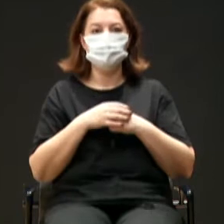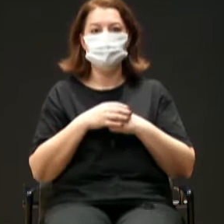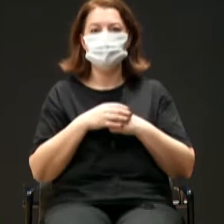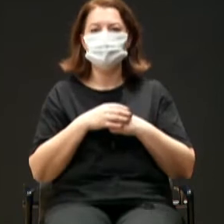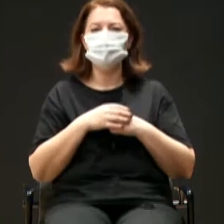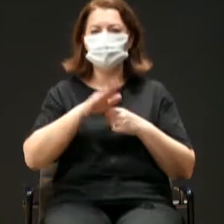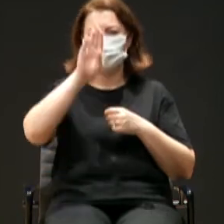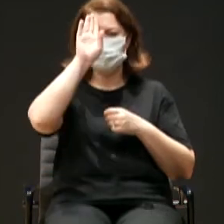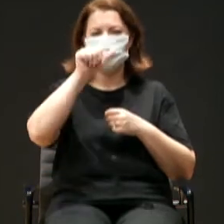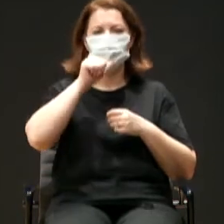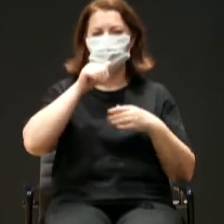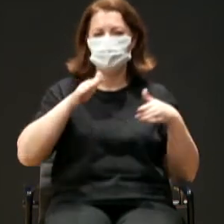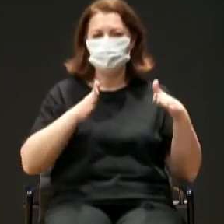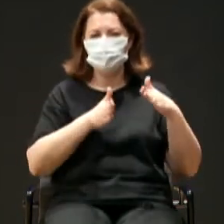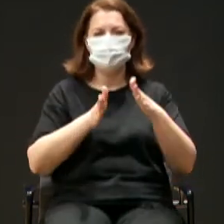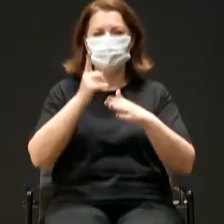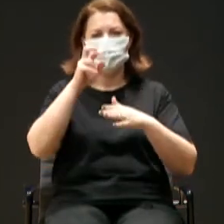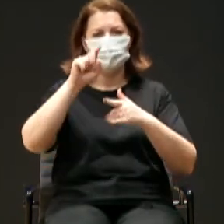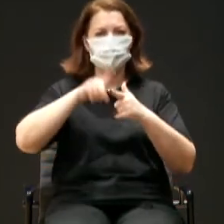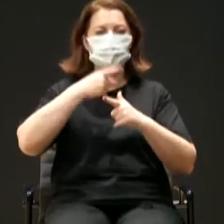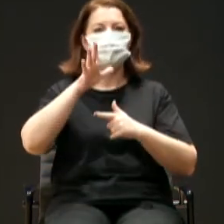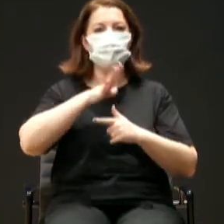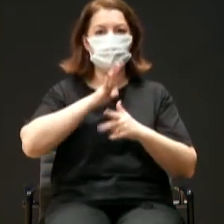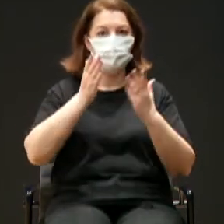Kanal İstanbul diye bir proje var.